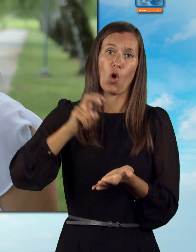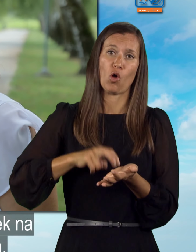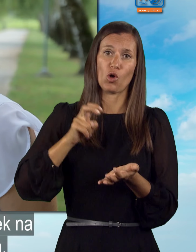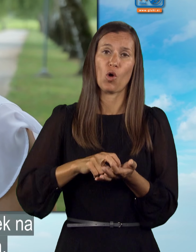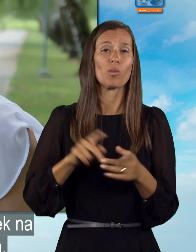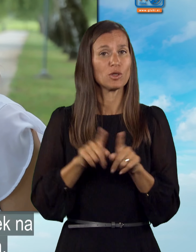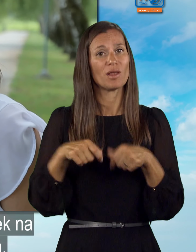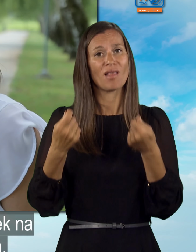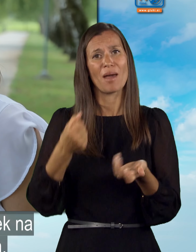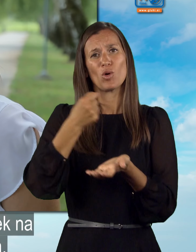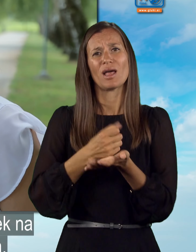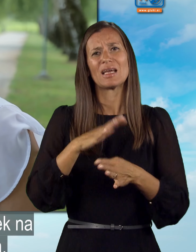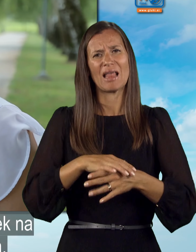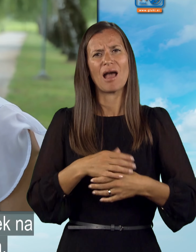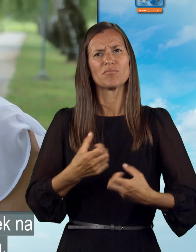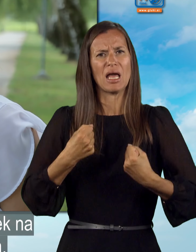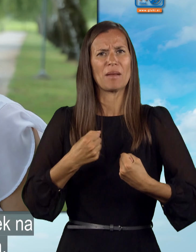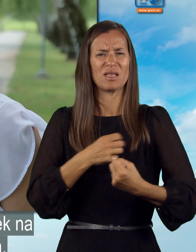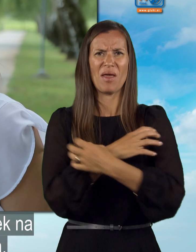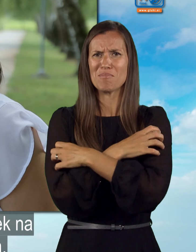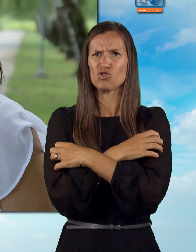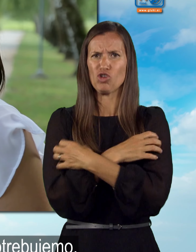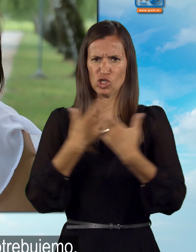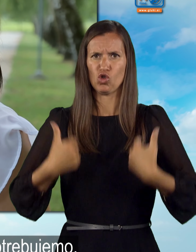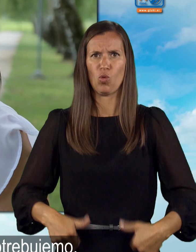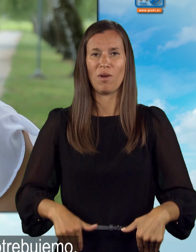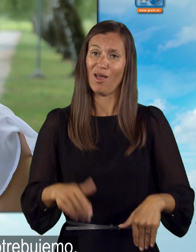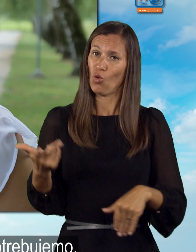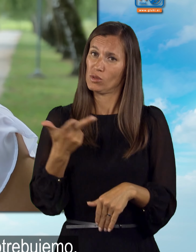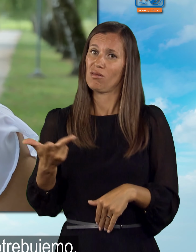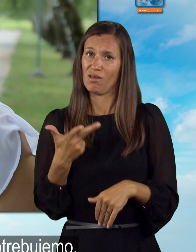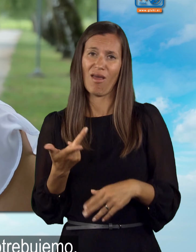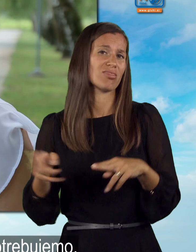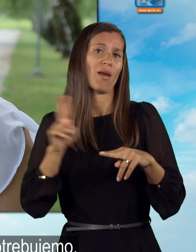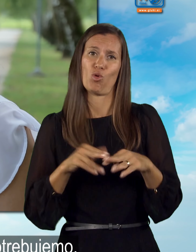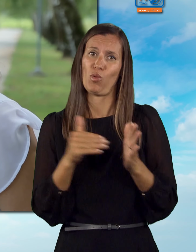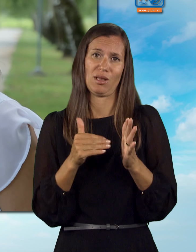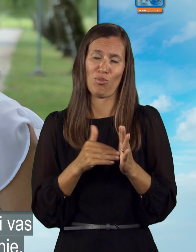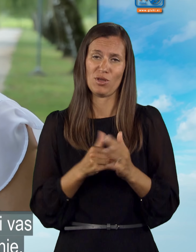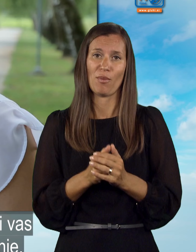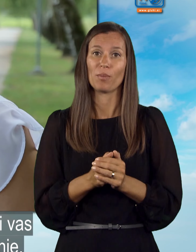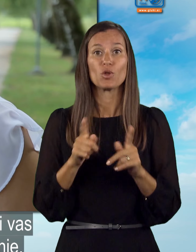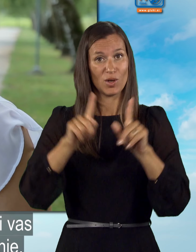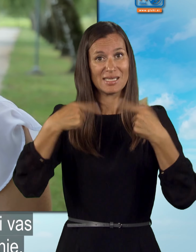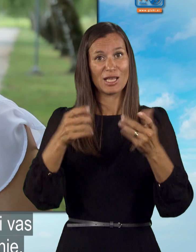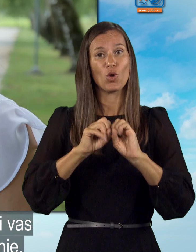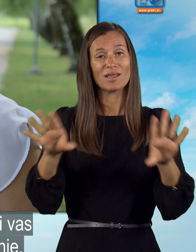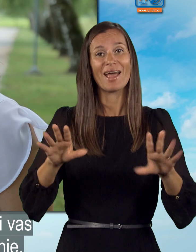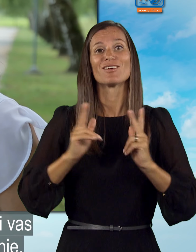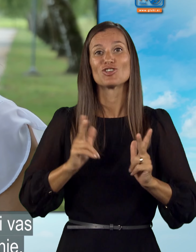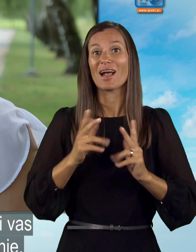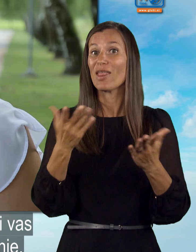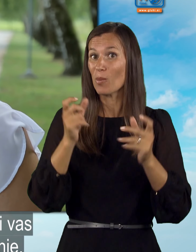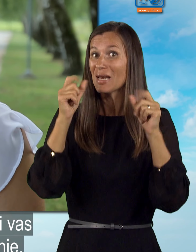poskokov, hkrati pa daje poudarek na krepitvi mišic trupa, kar pravzaprav vsi trije najbolj potrebujemo. Tudi v naslednji oddaji vas